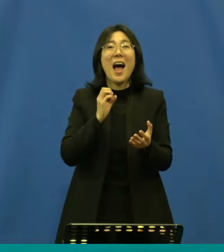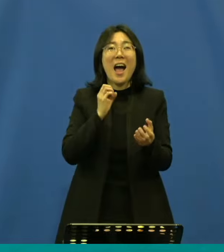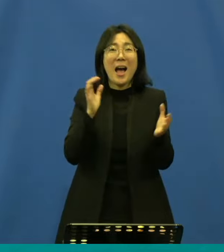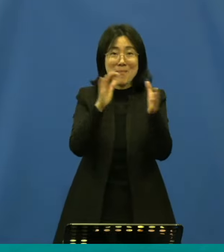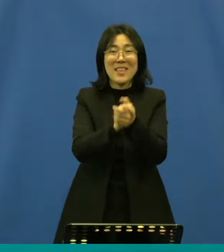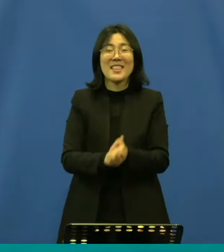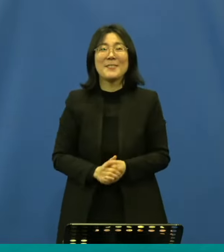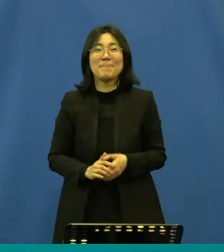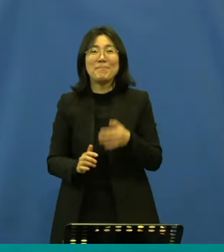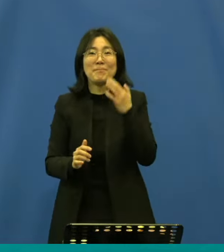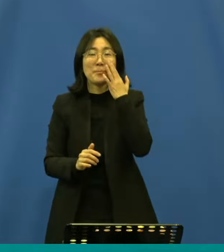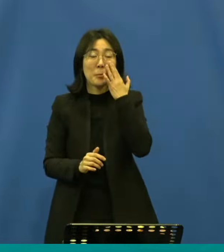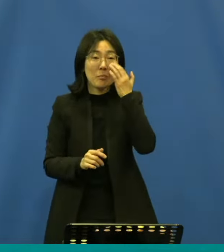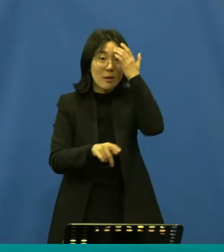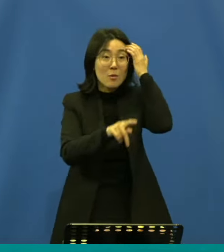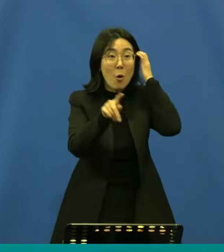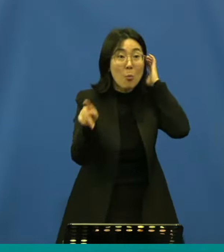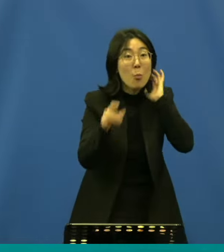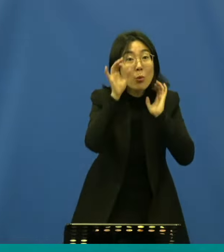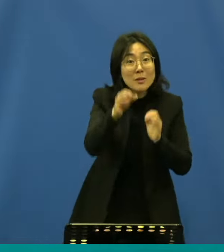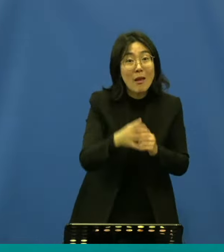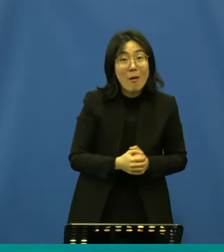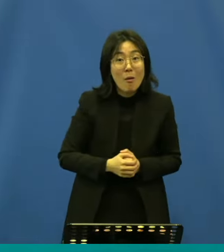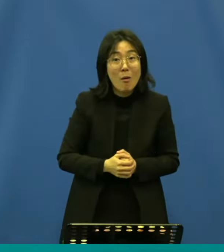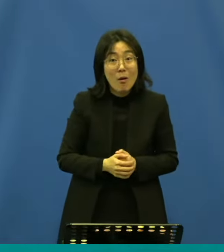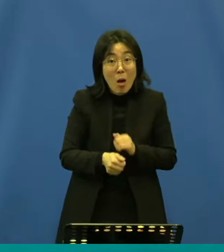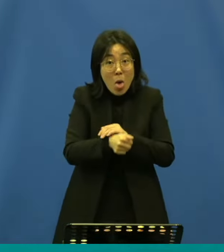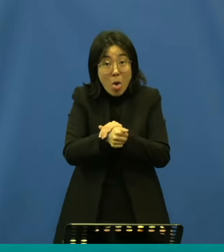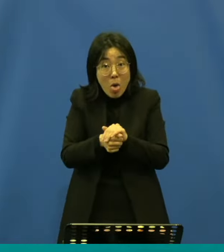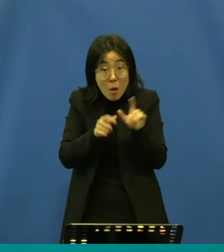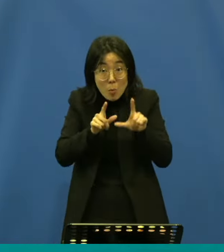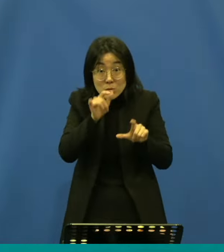여러분 여기에서 무슨 열등감이 발견됩니까? 열등감